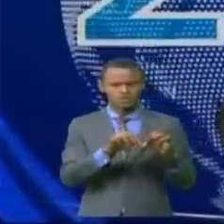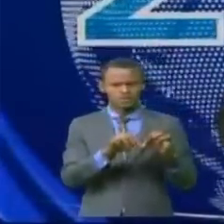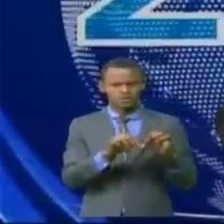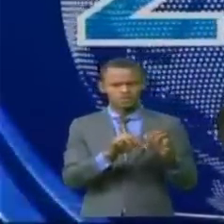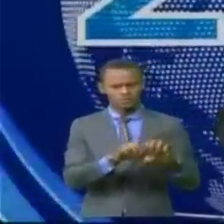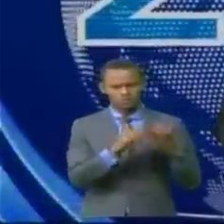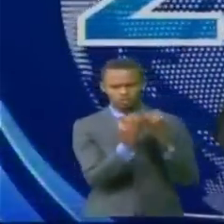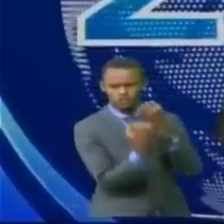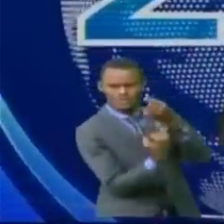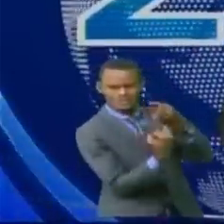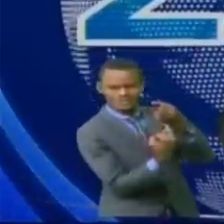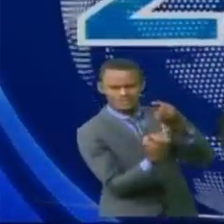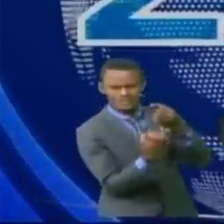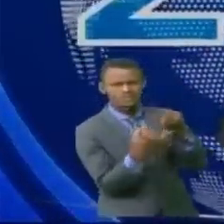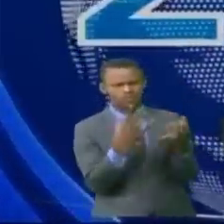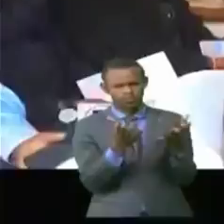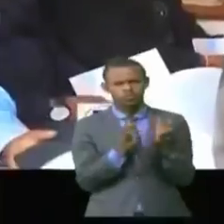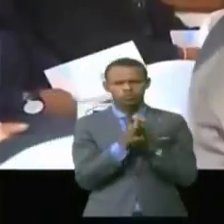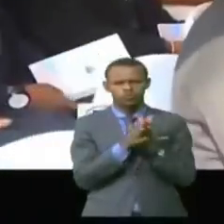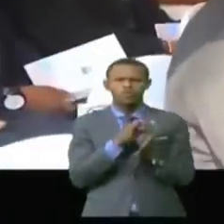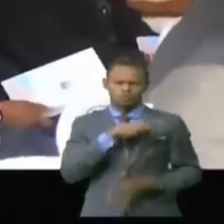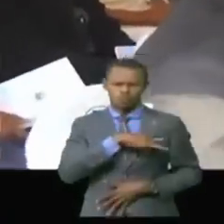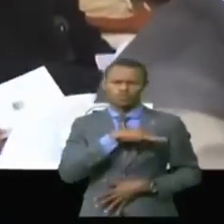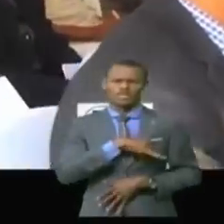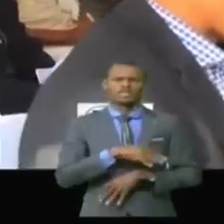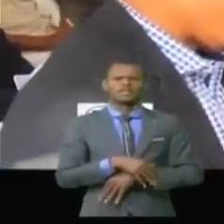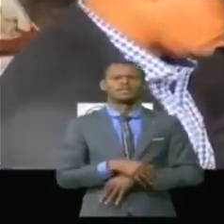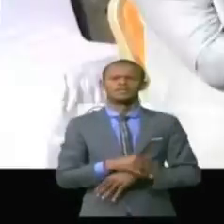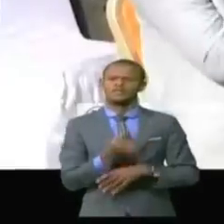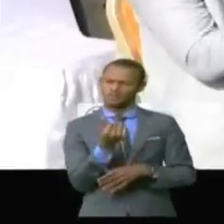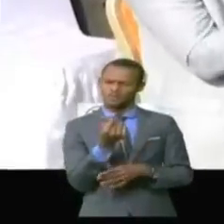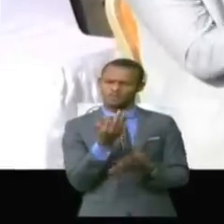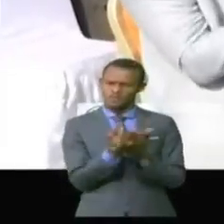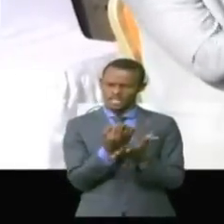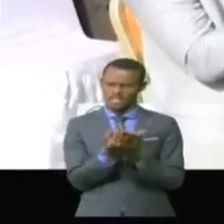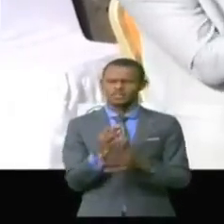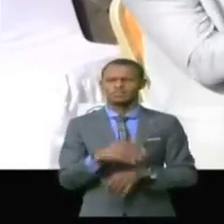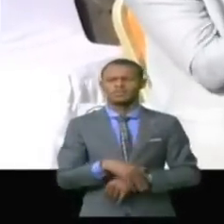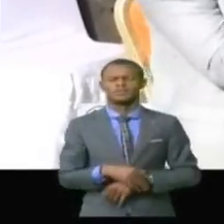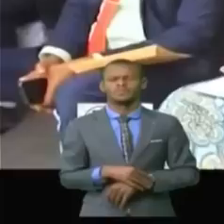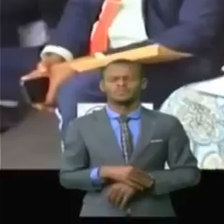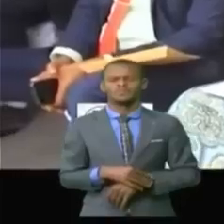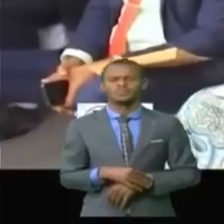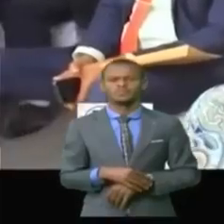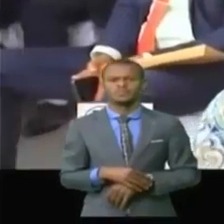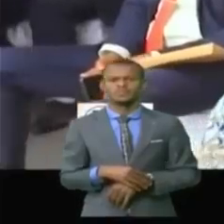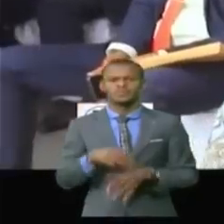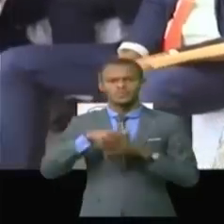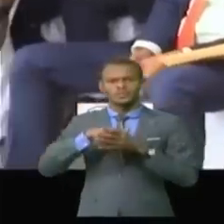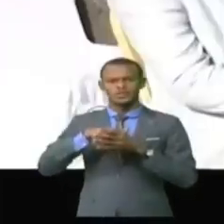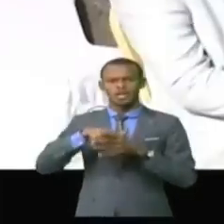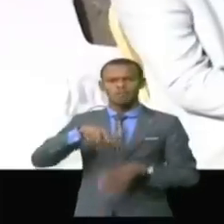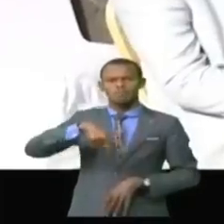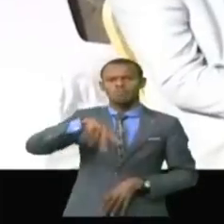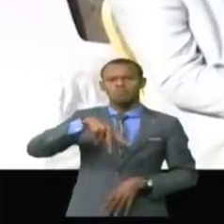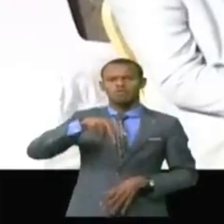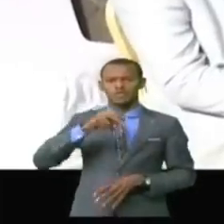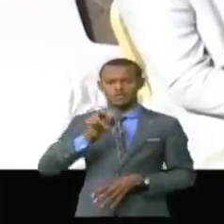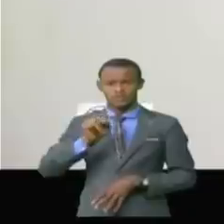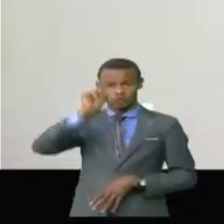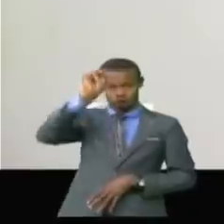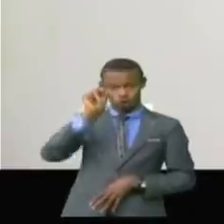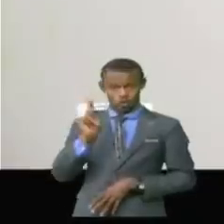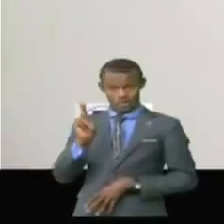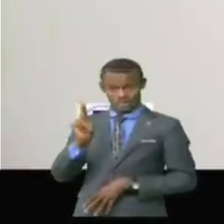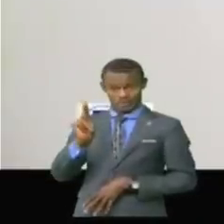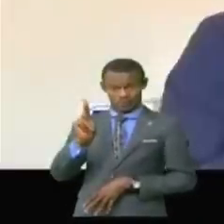d'un financement. Alain Bikaï. C'est en faveur de l'autonomisation économique des femmes au Nord-Kivu que le Fonds de promotion de